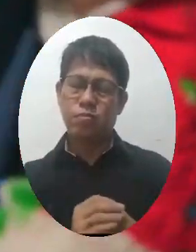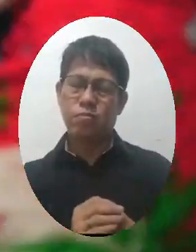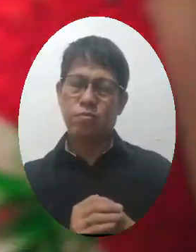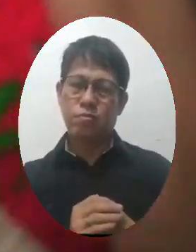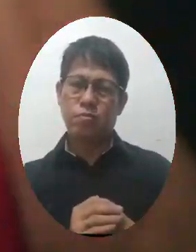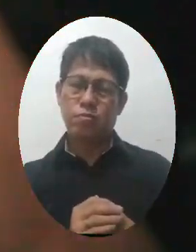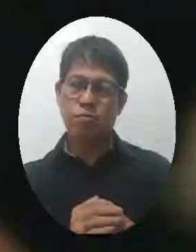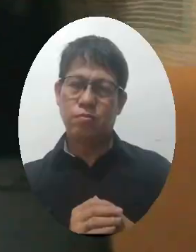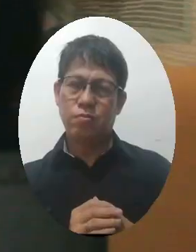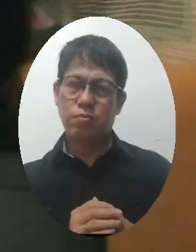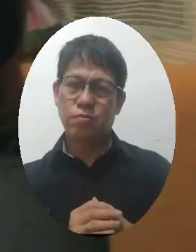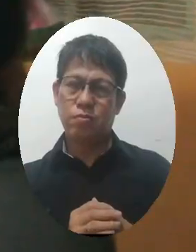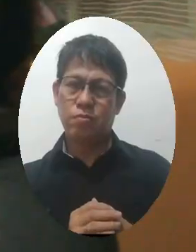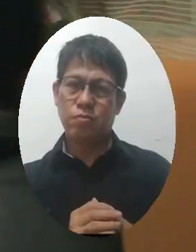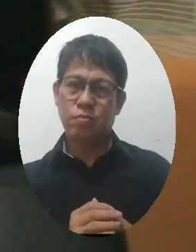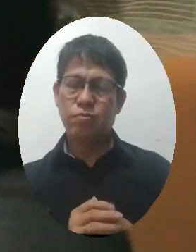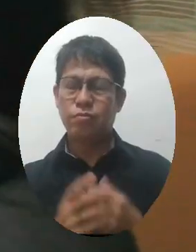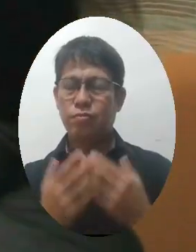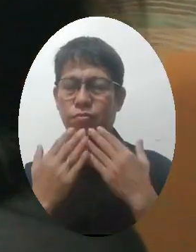talaga.